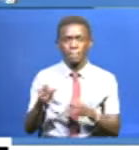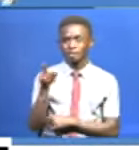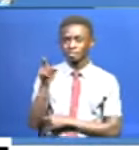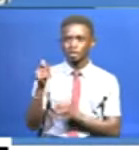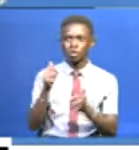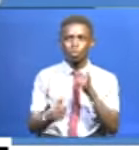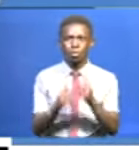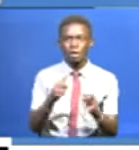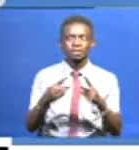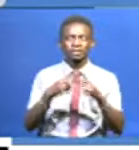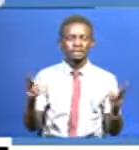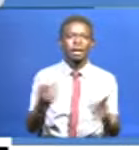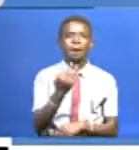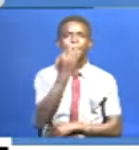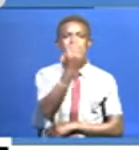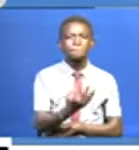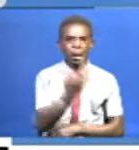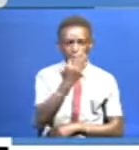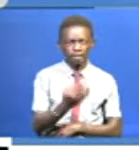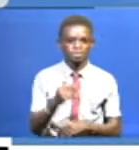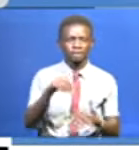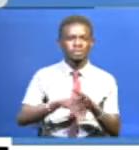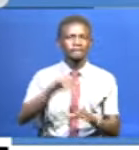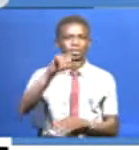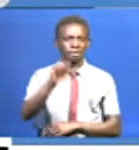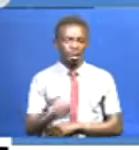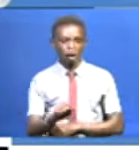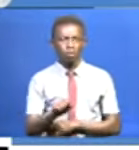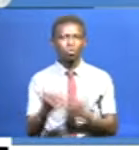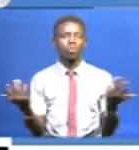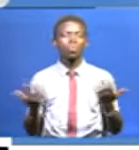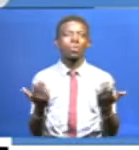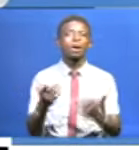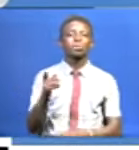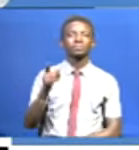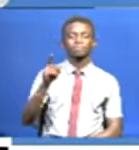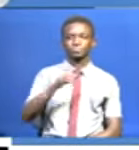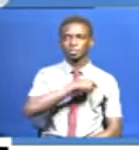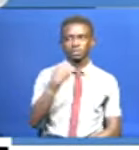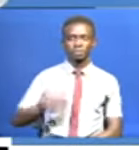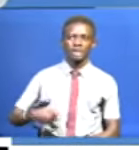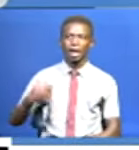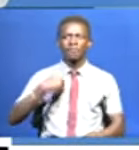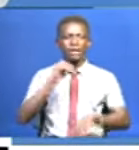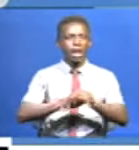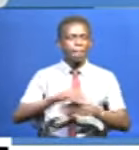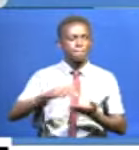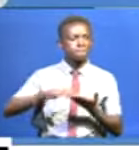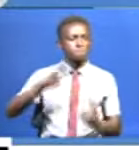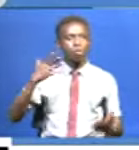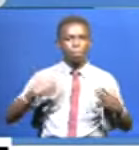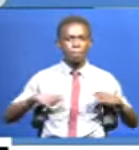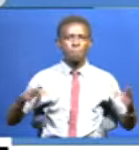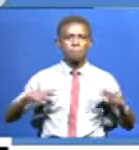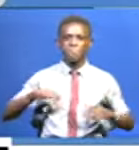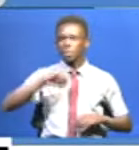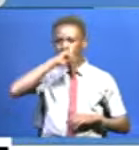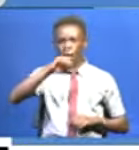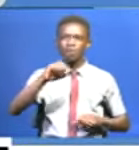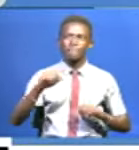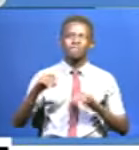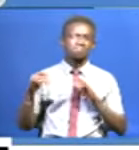mwezi Machi kusini magharibi mwa China, limepata wafuasi wengi walioboresha sekta